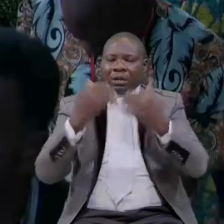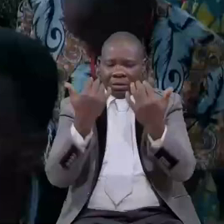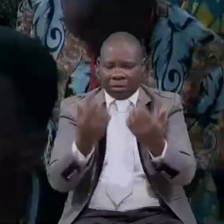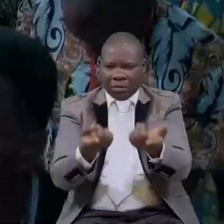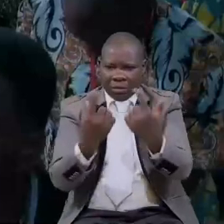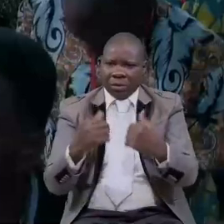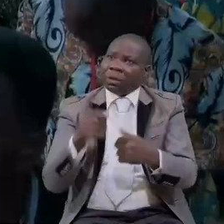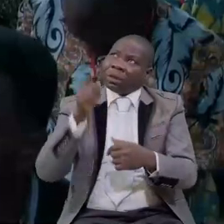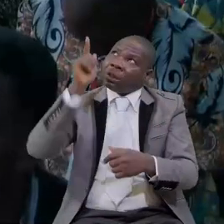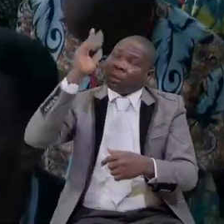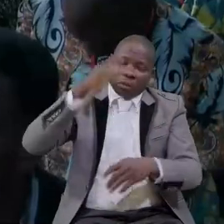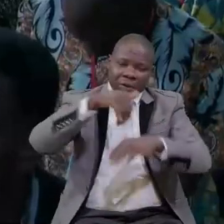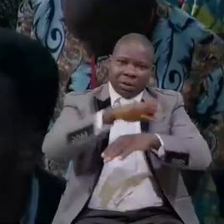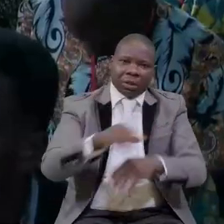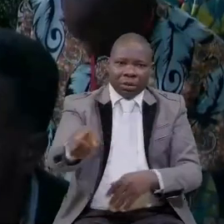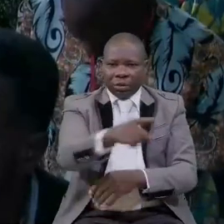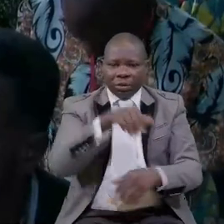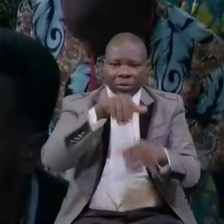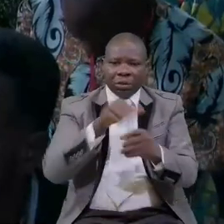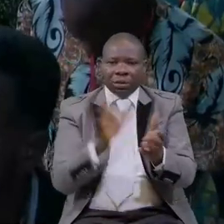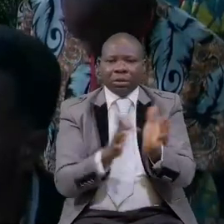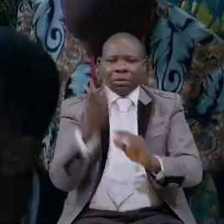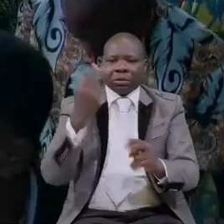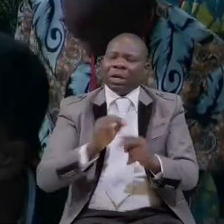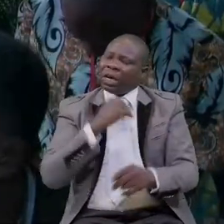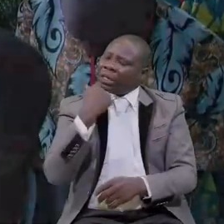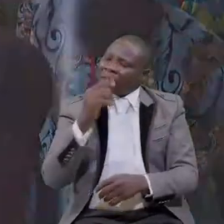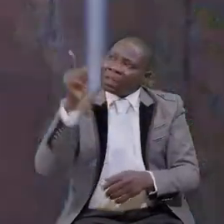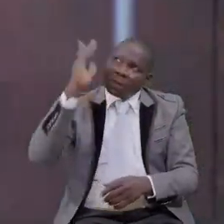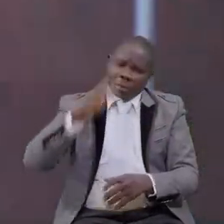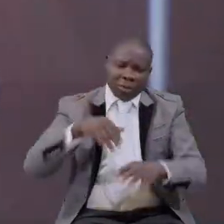Il va te déléguer. J'ai dit, il va te déléguer.